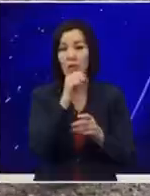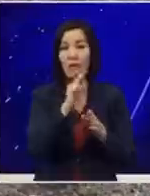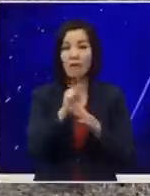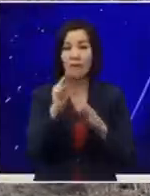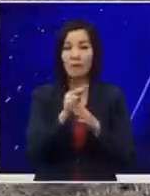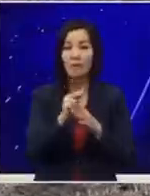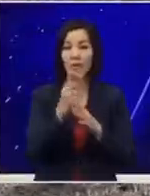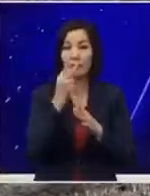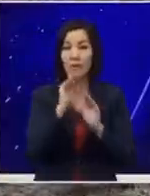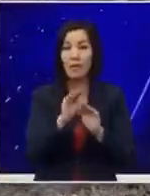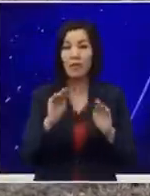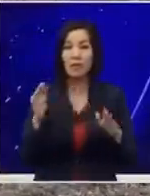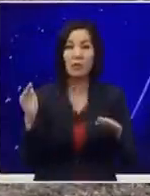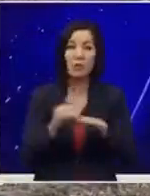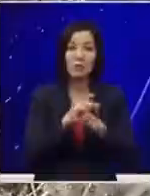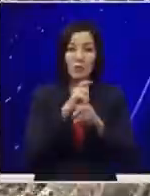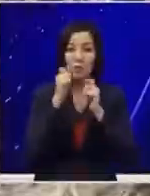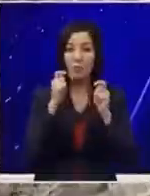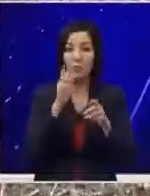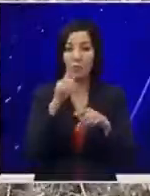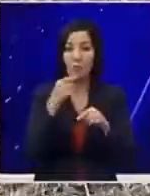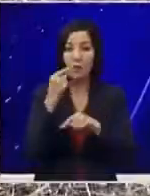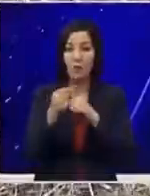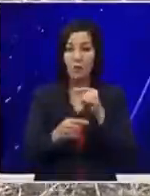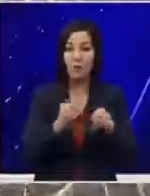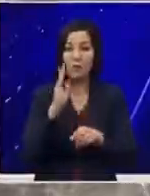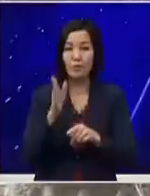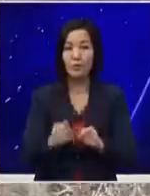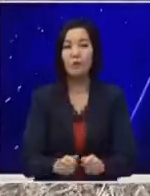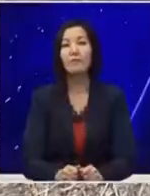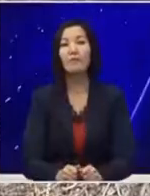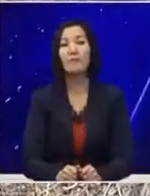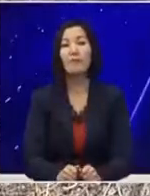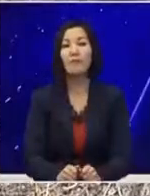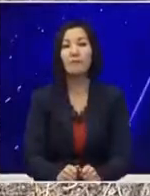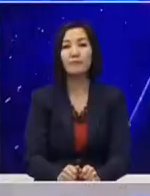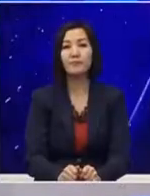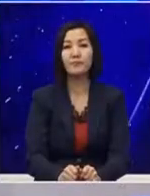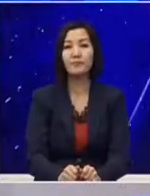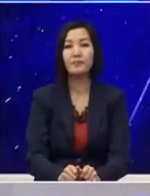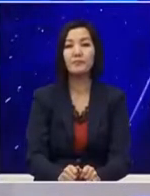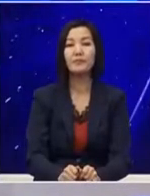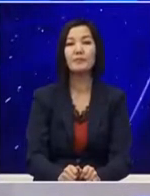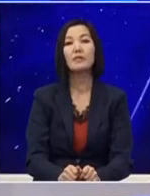теперь младшие вернули добро трудом. Рустам Аралбаев, Абзал Нусипов, телеканал ЗИЦУ.